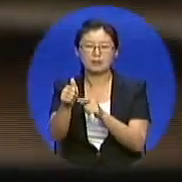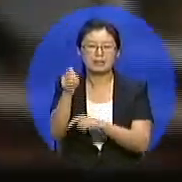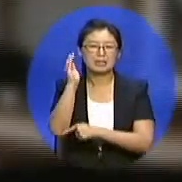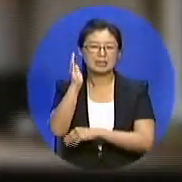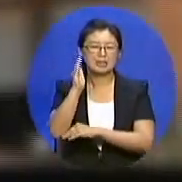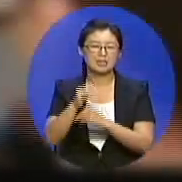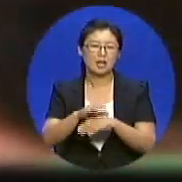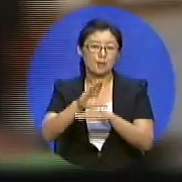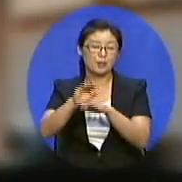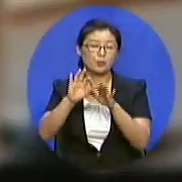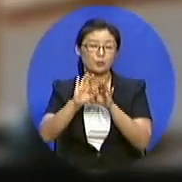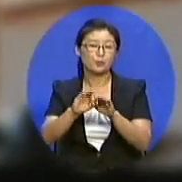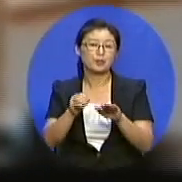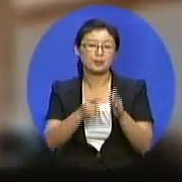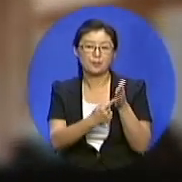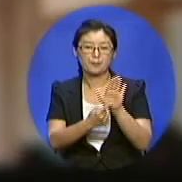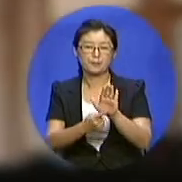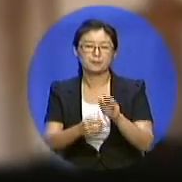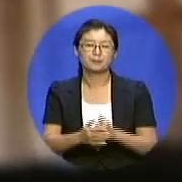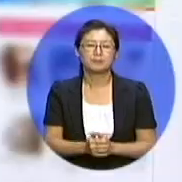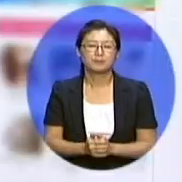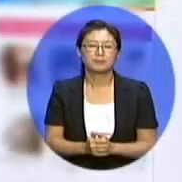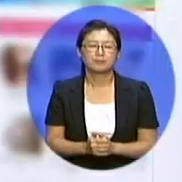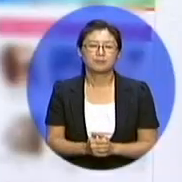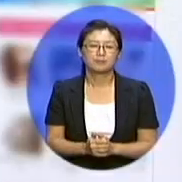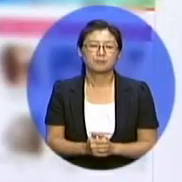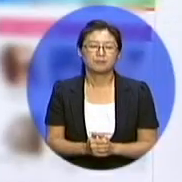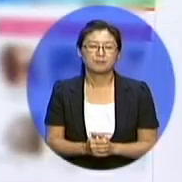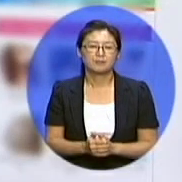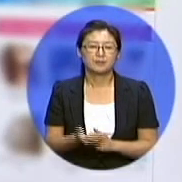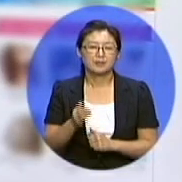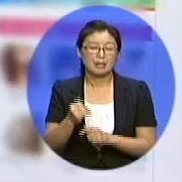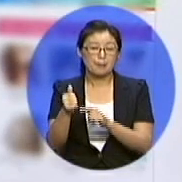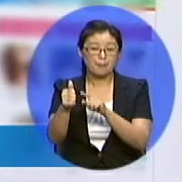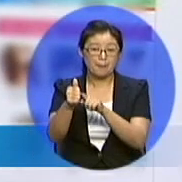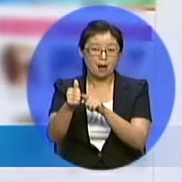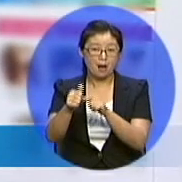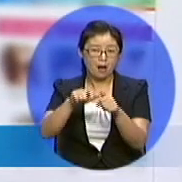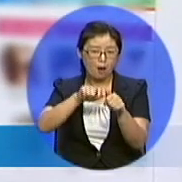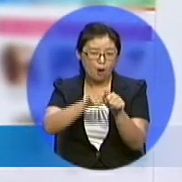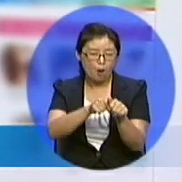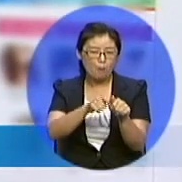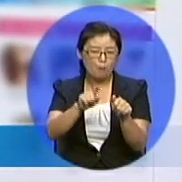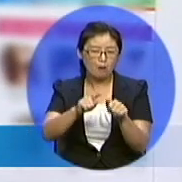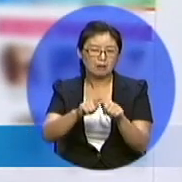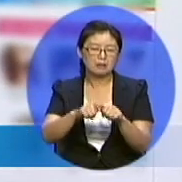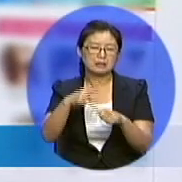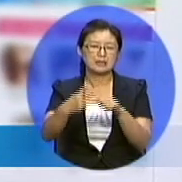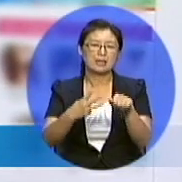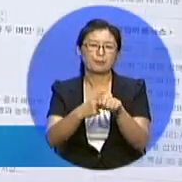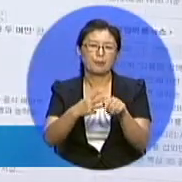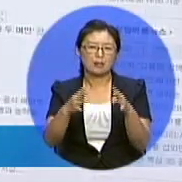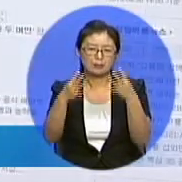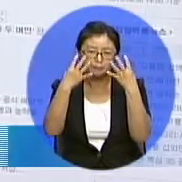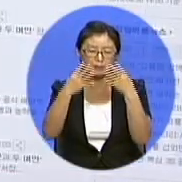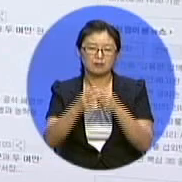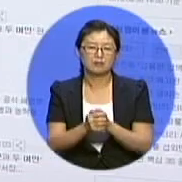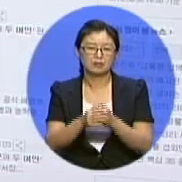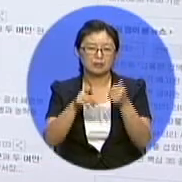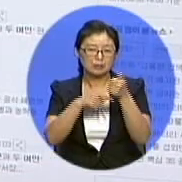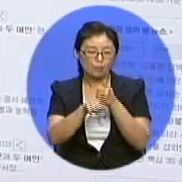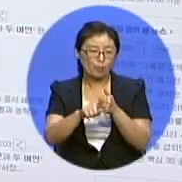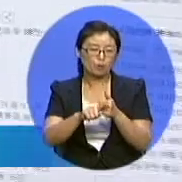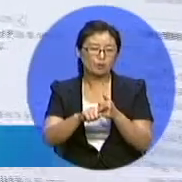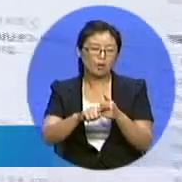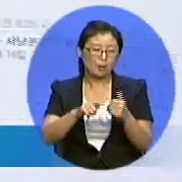방송 매체를 통해 세상에 알려졌습니다. 그런데 그가 받은 처벌이라곤 3년의 실형. 이유는